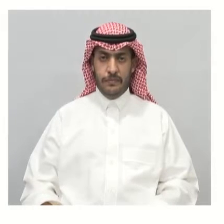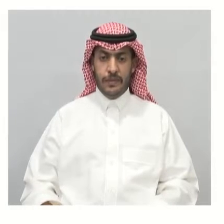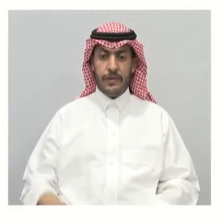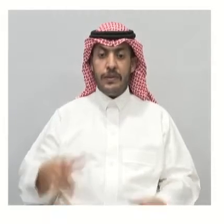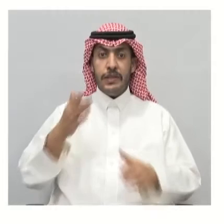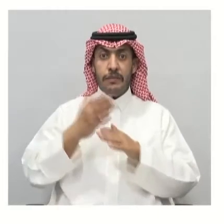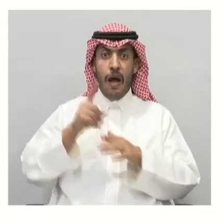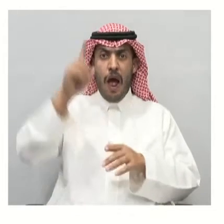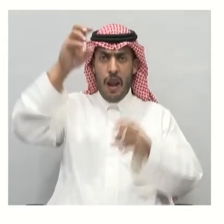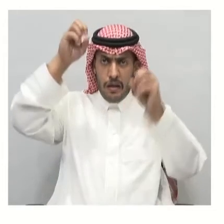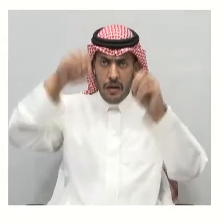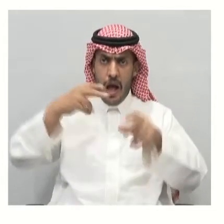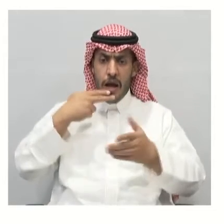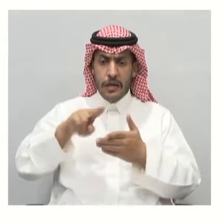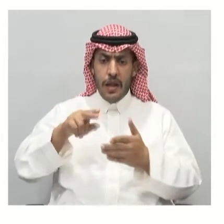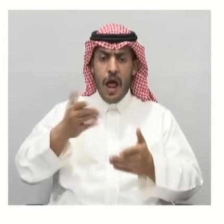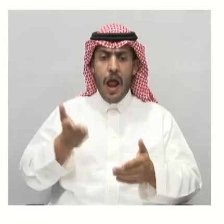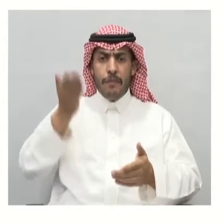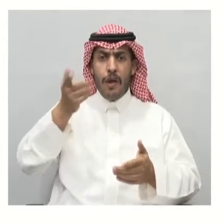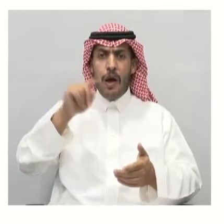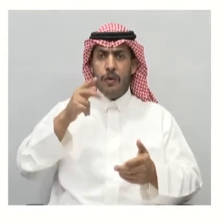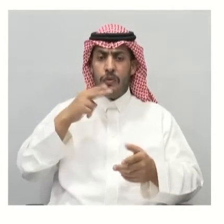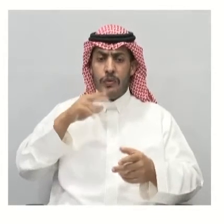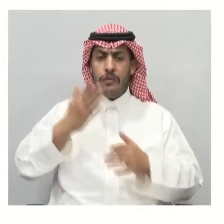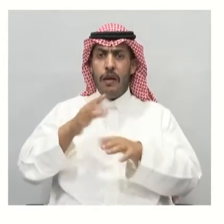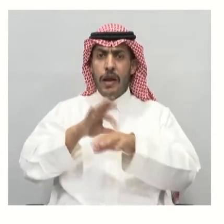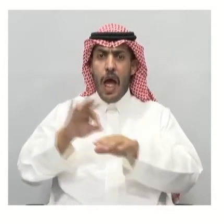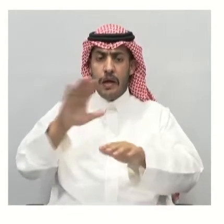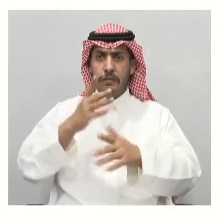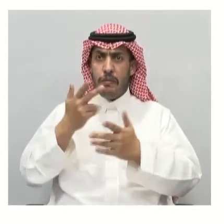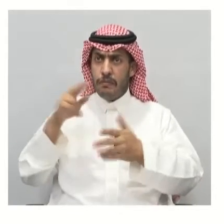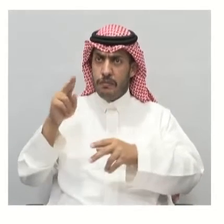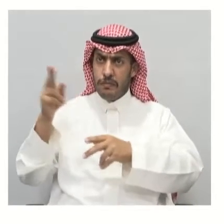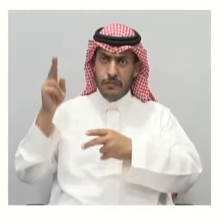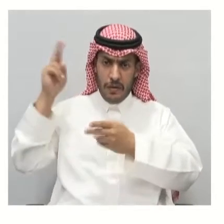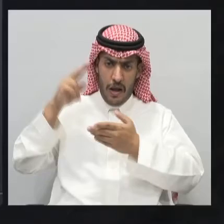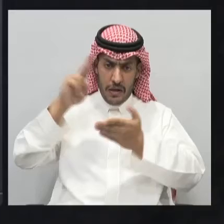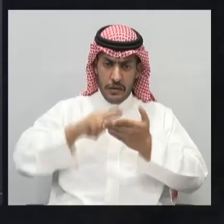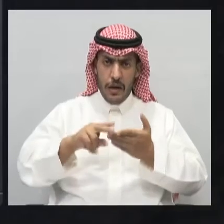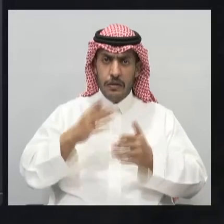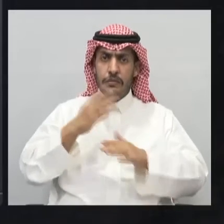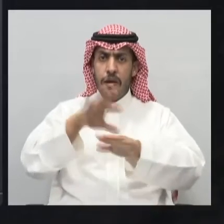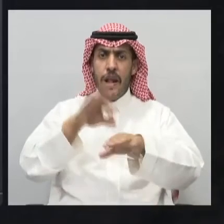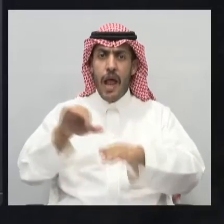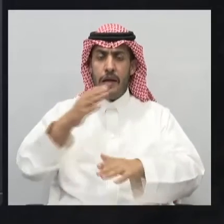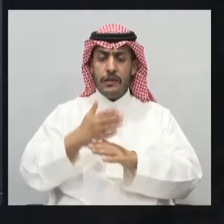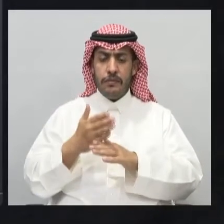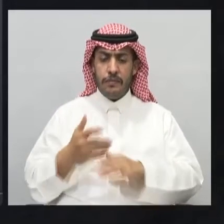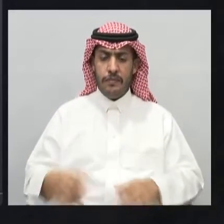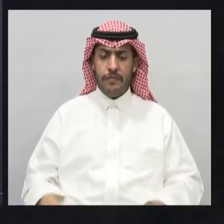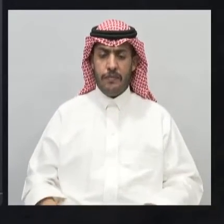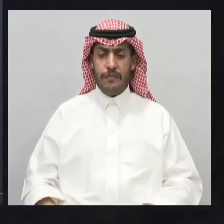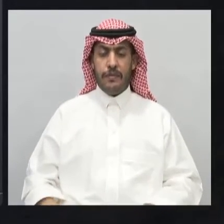لماذا ارسل الله الانبياء والمرسلين للناس ارسل الله الانبياء والمرسلين